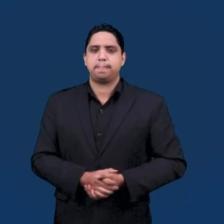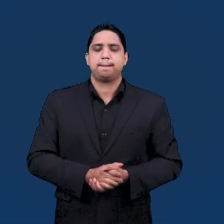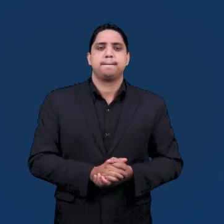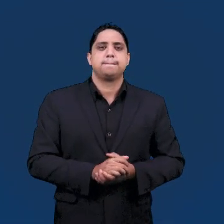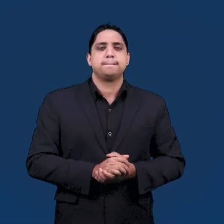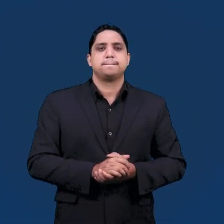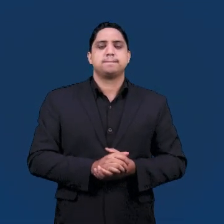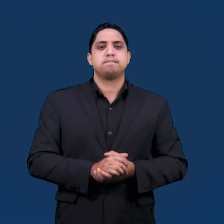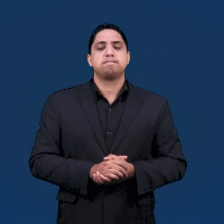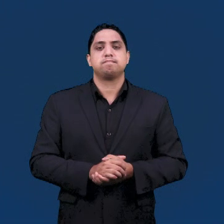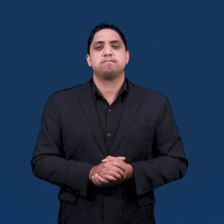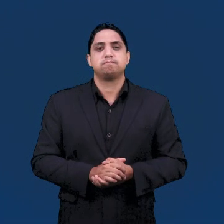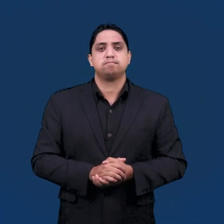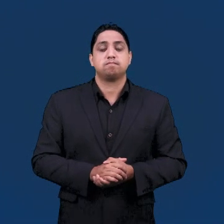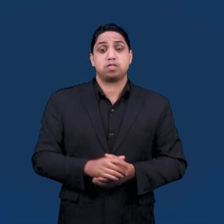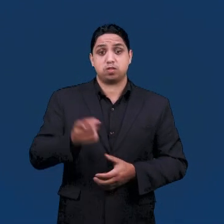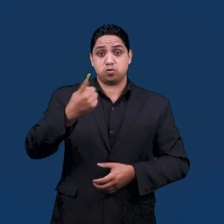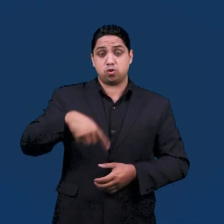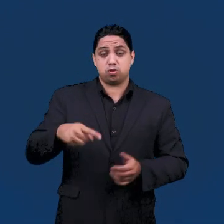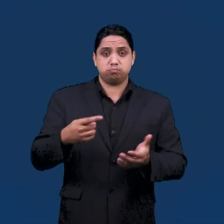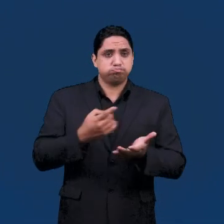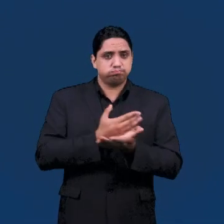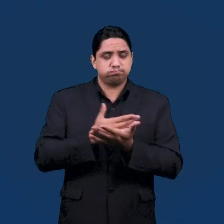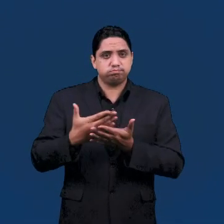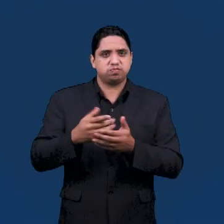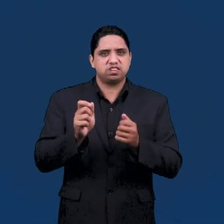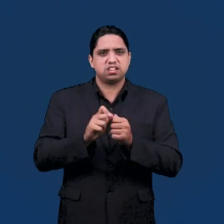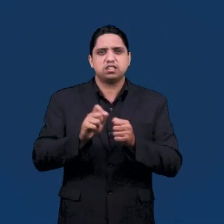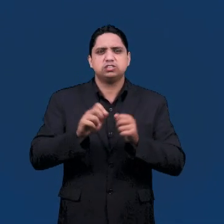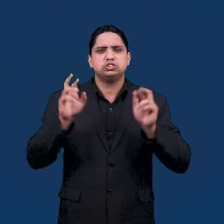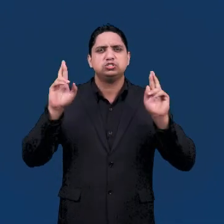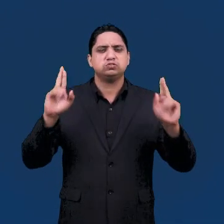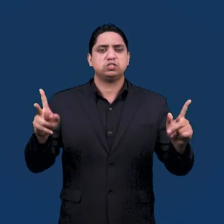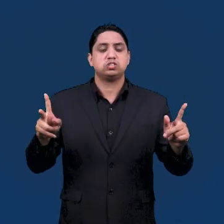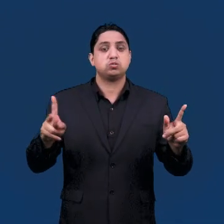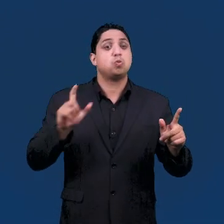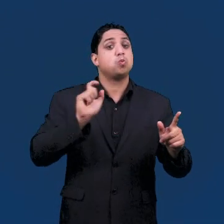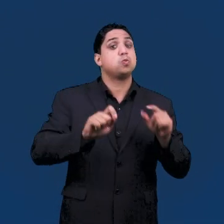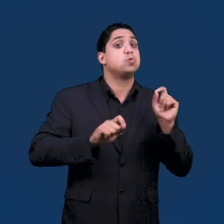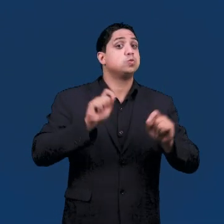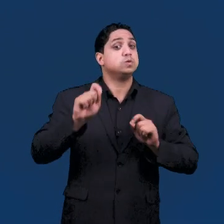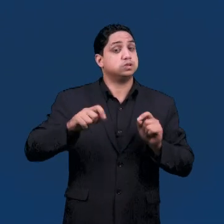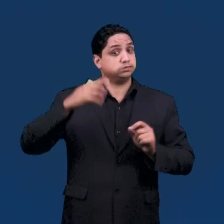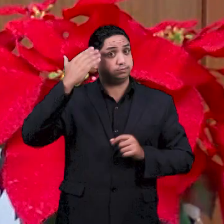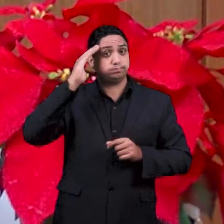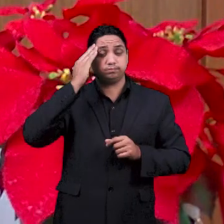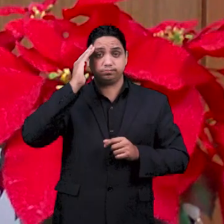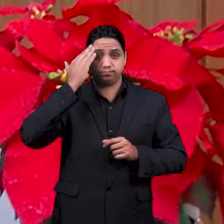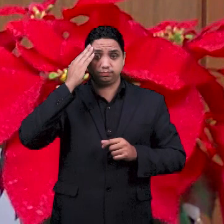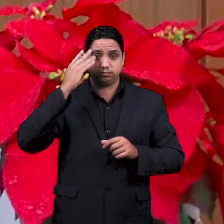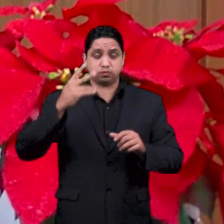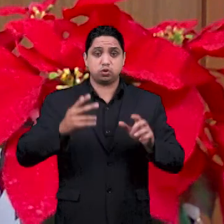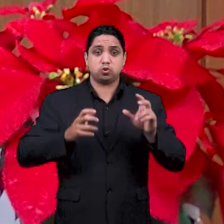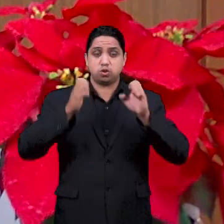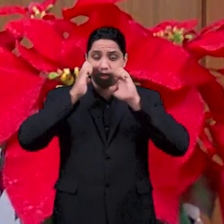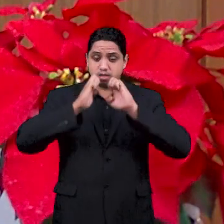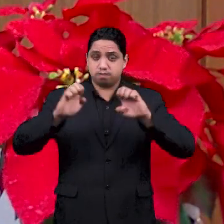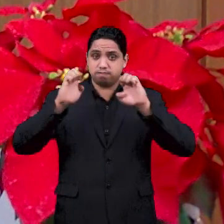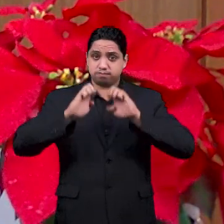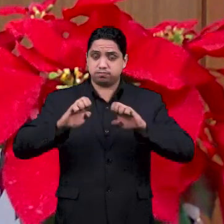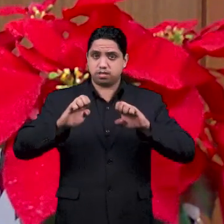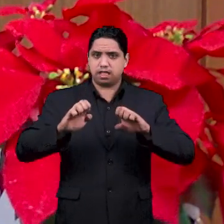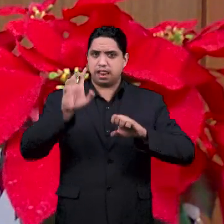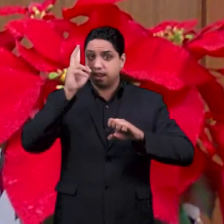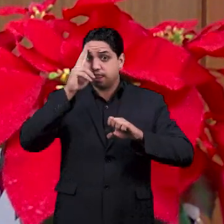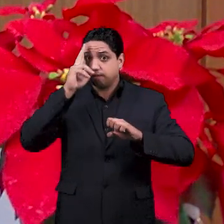Сначала мы проведем разницу в понимании Евангелия